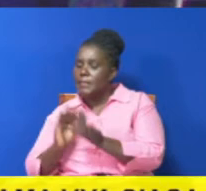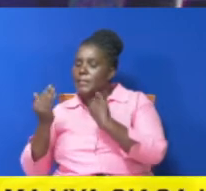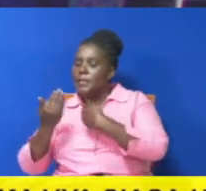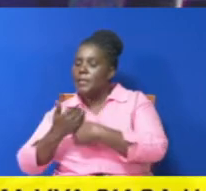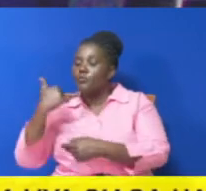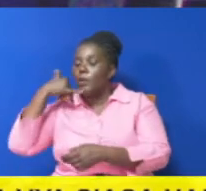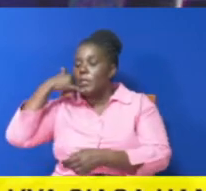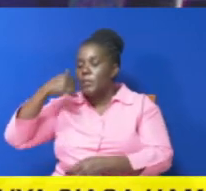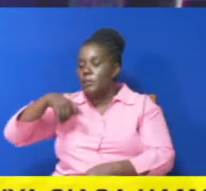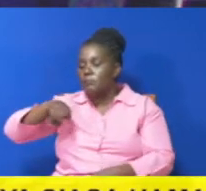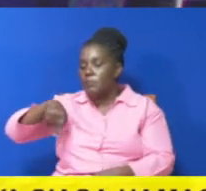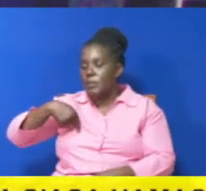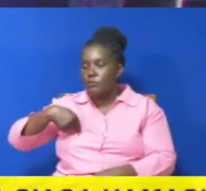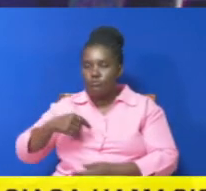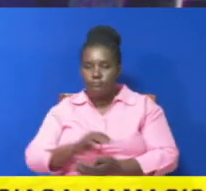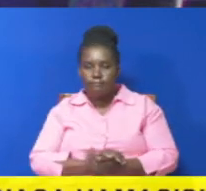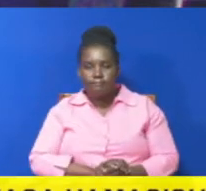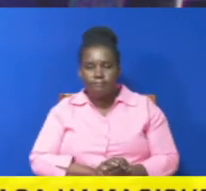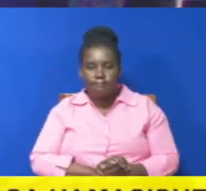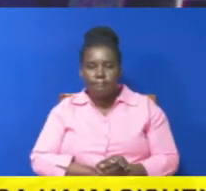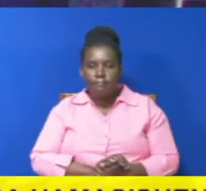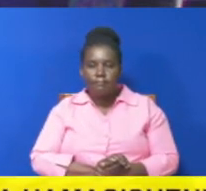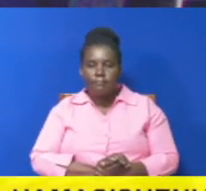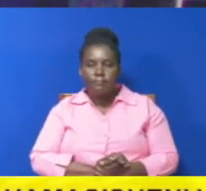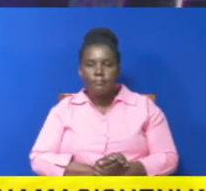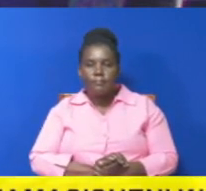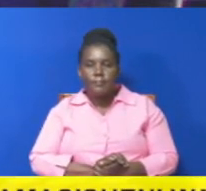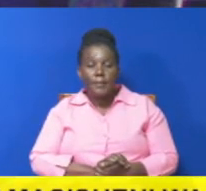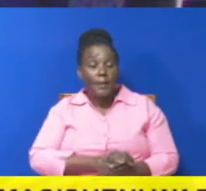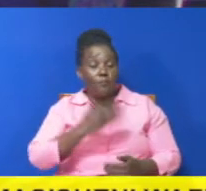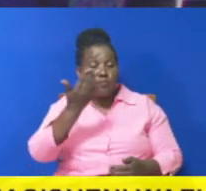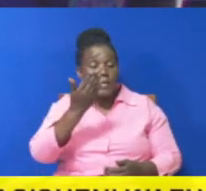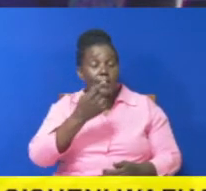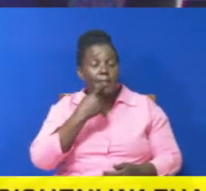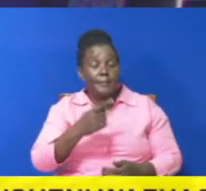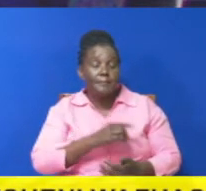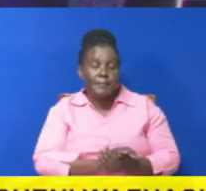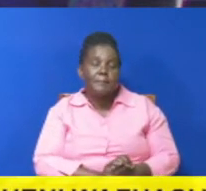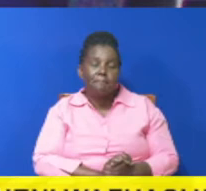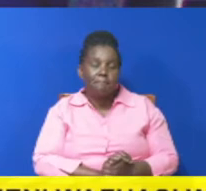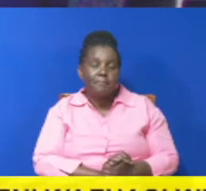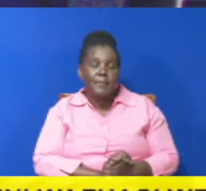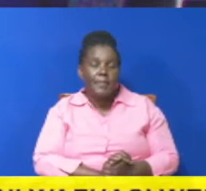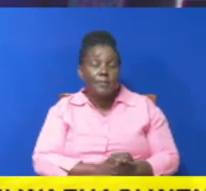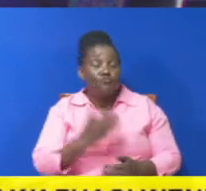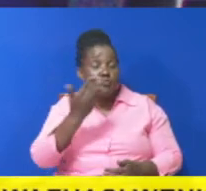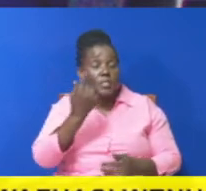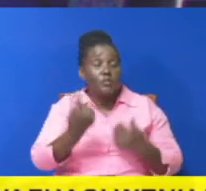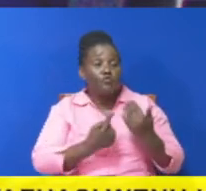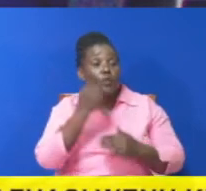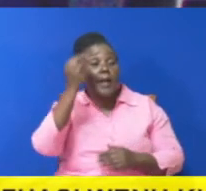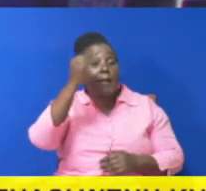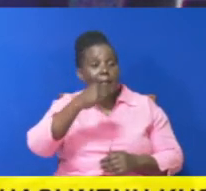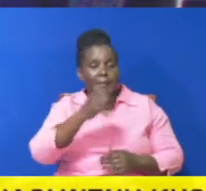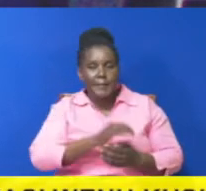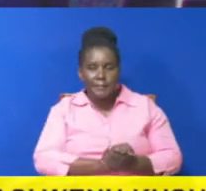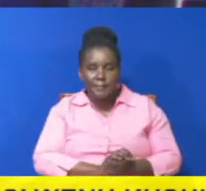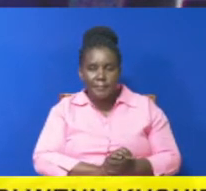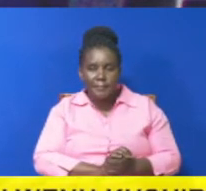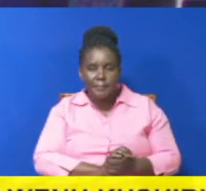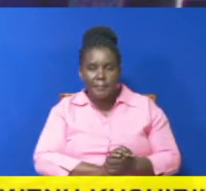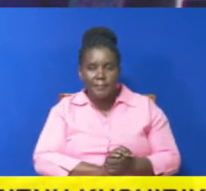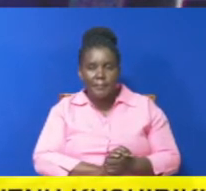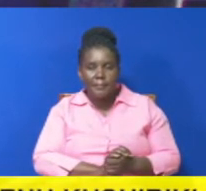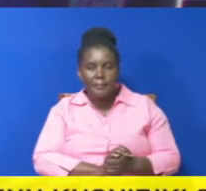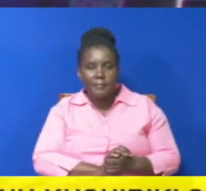simu zetu. Halafu kuna mwingine Joshua Malimi anasema kutoka mkoa wa Geita. Anasema